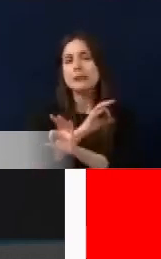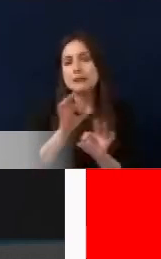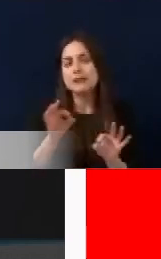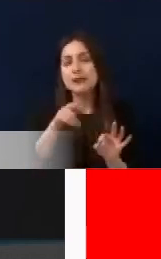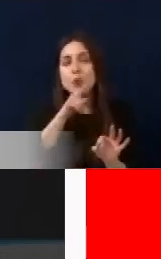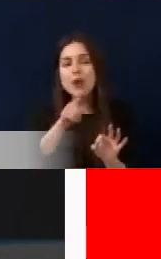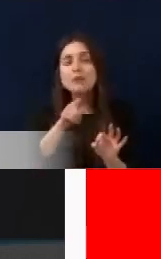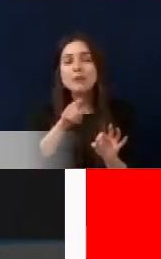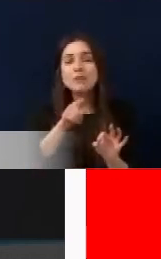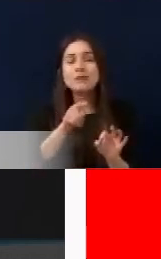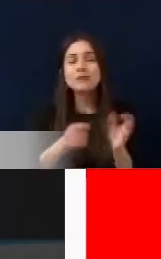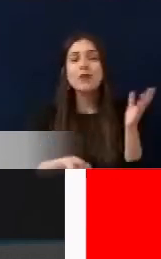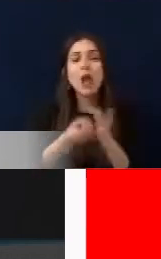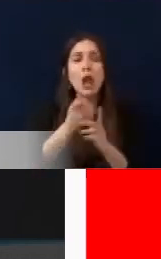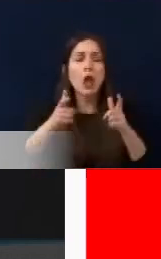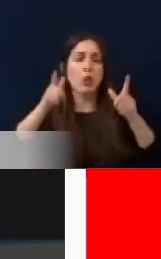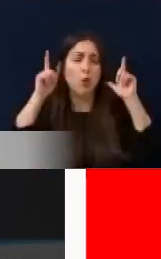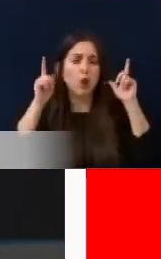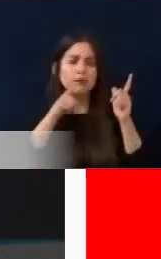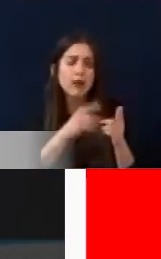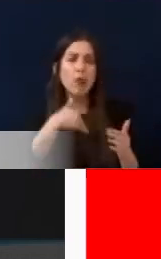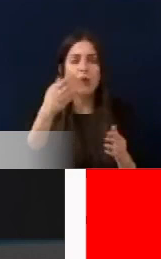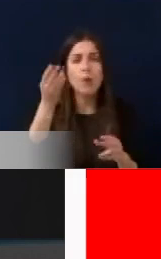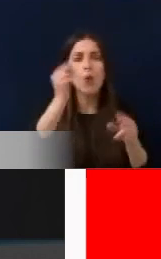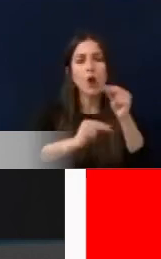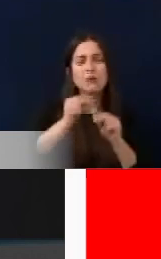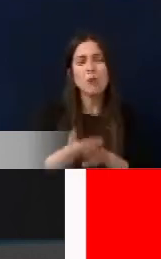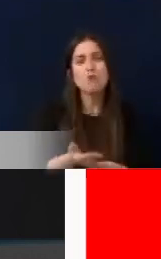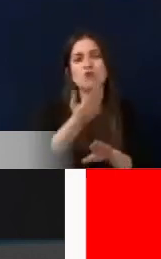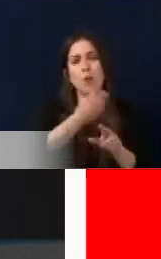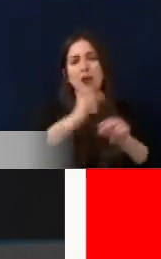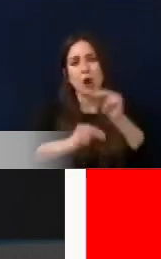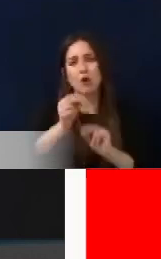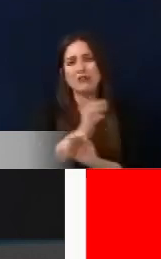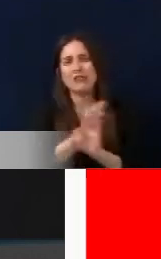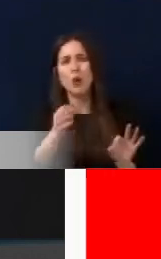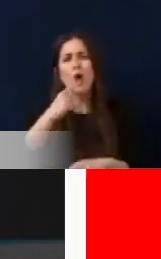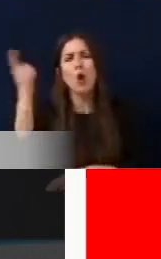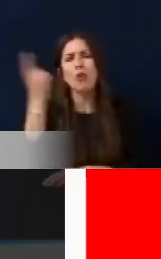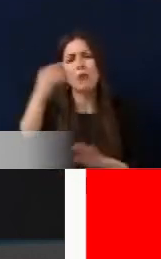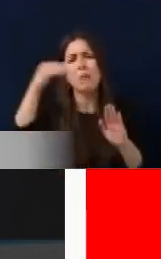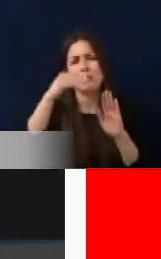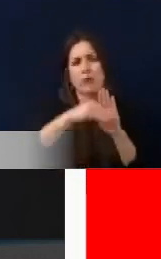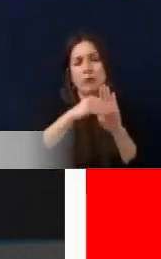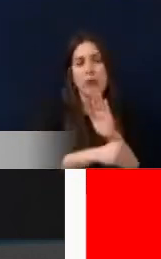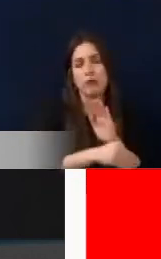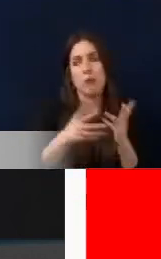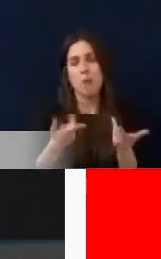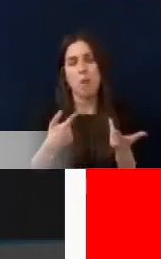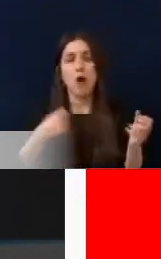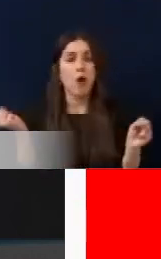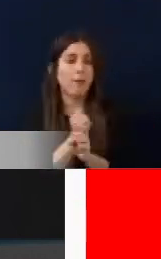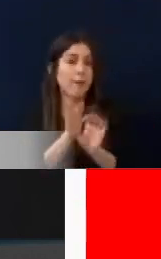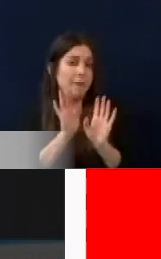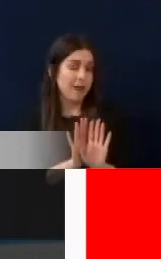προσφύγουμε σε προώρες προσφυγές στην κάλπη, επειδή οι δημοσκοπήσεις ήταν καλές και τώρα είναι καλές, και επιμένω ότι